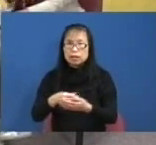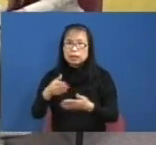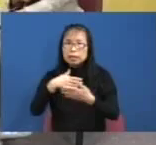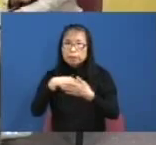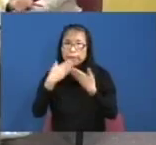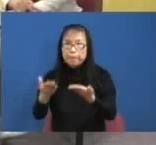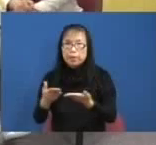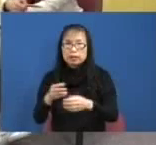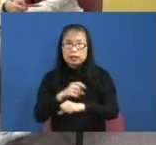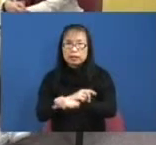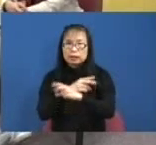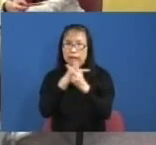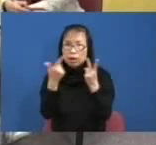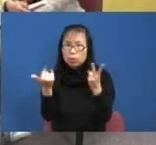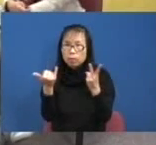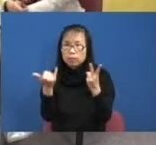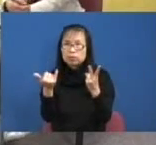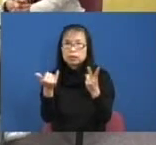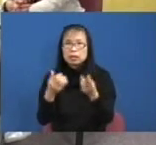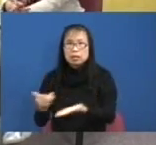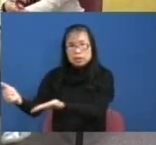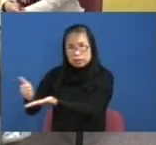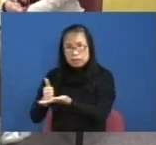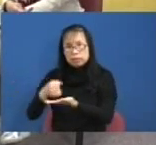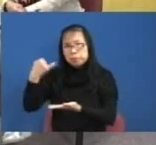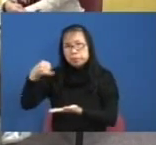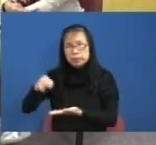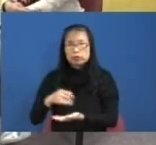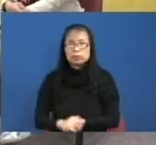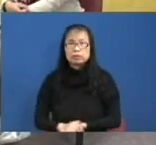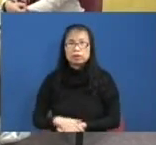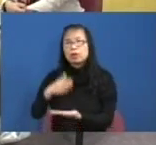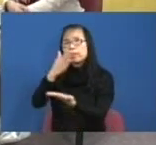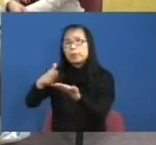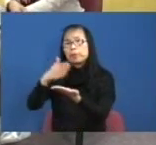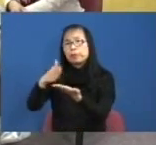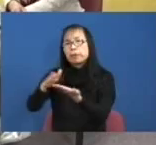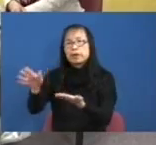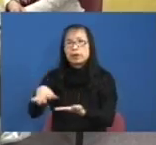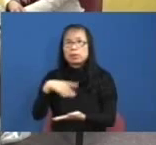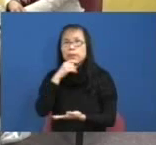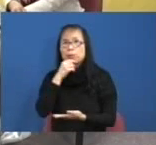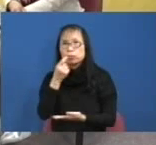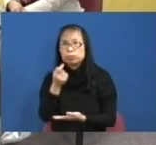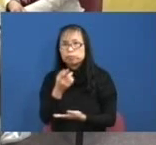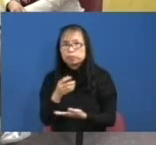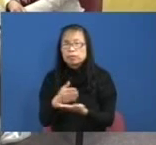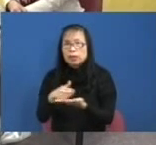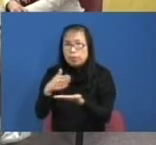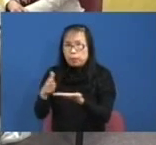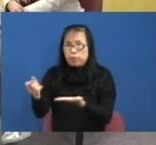未必請到人，佢哋都有咁嘅講法。 一部分啦，咁其實亦都有唔少嘅茶餐廳咧係俾